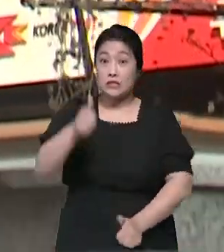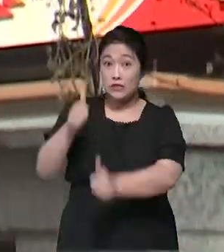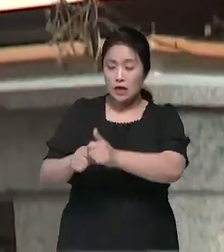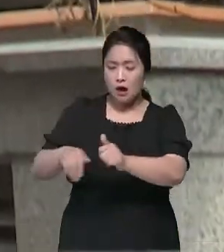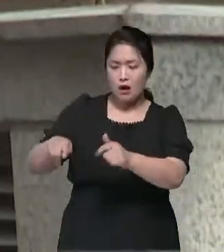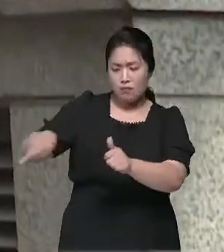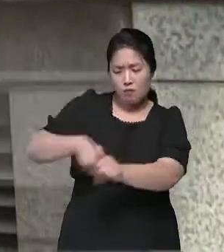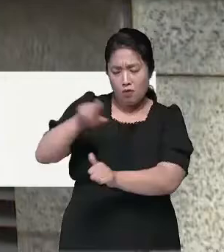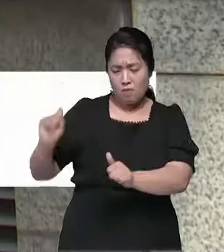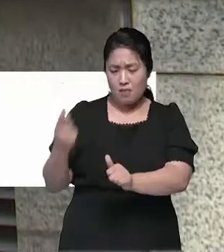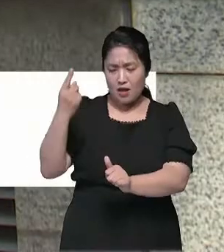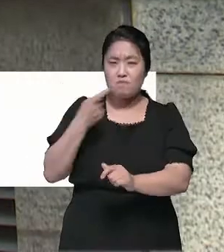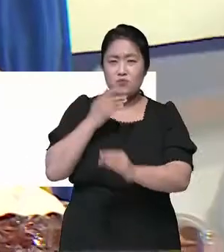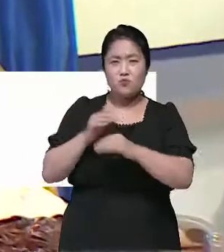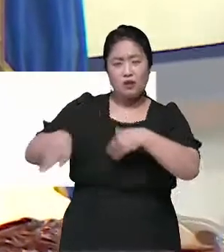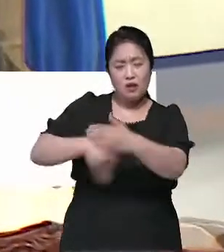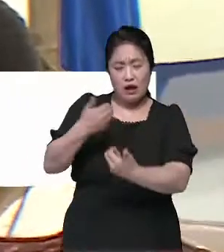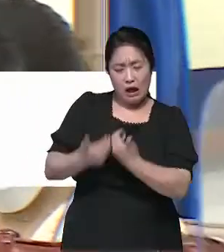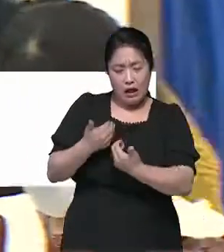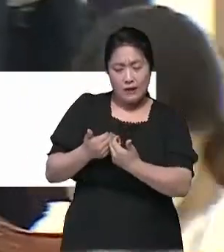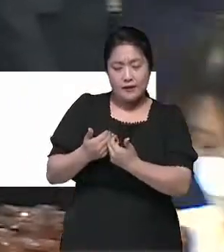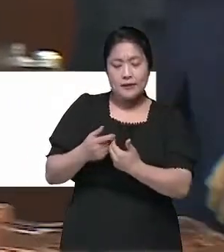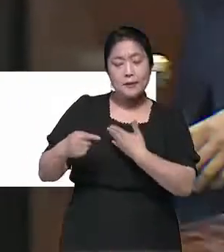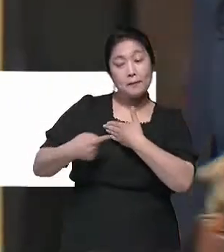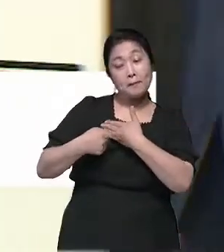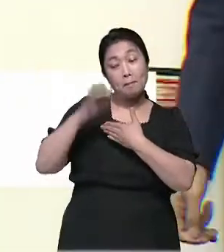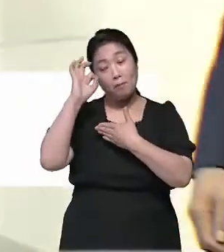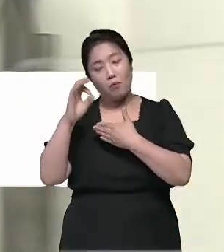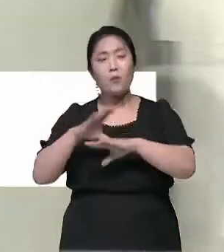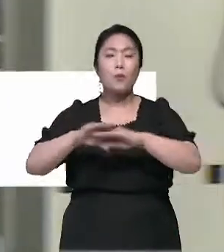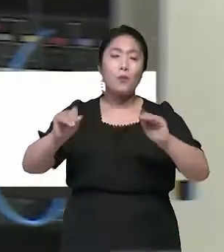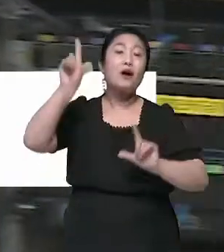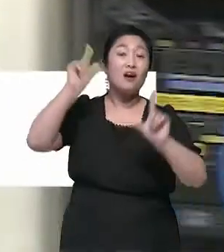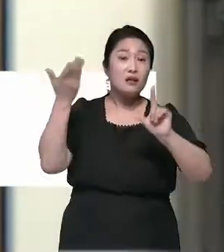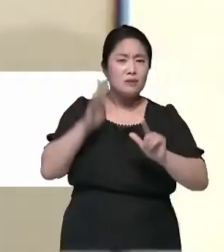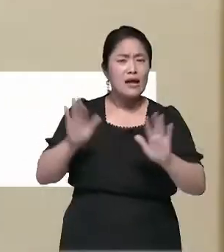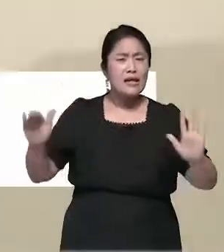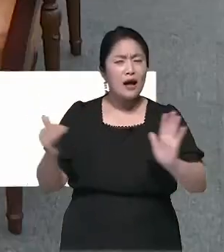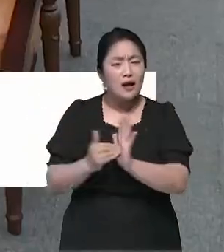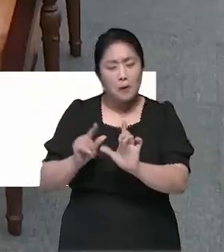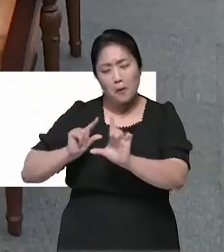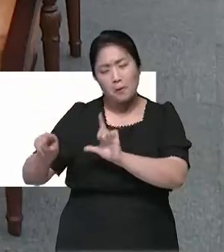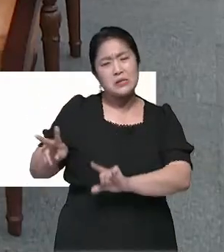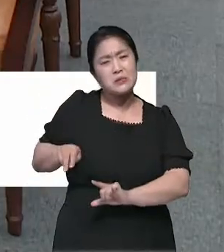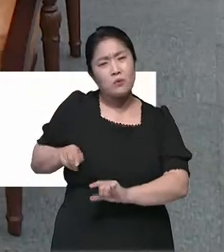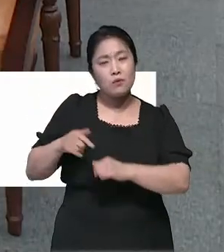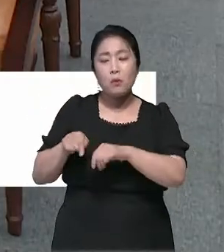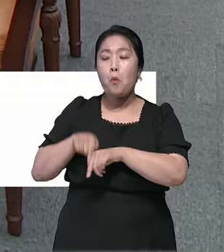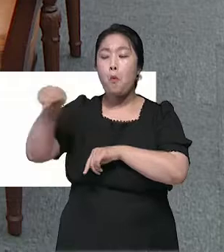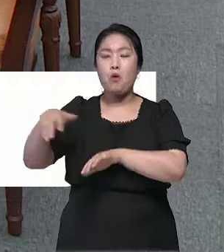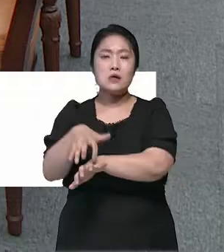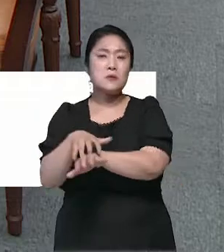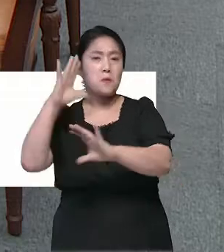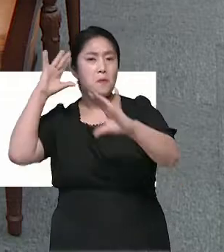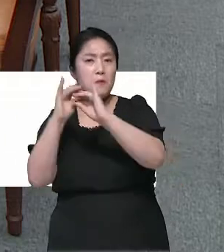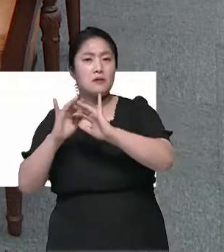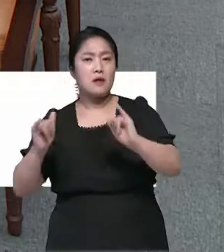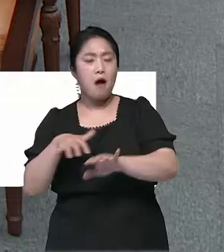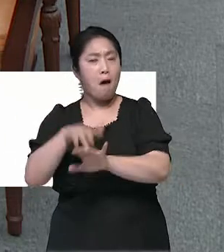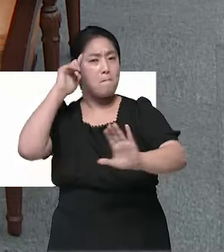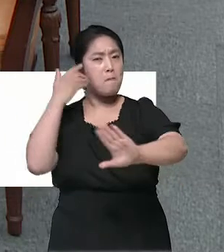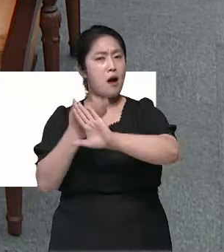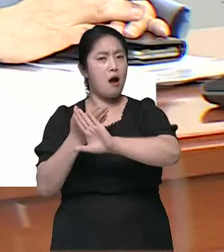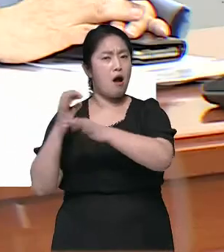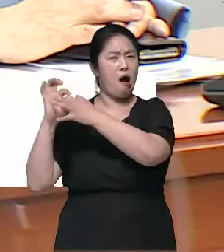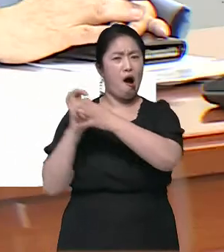경선을 둘러싼 민주당 내 갈등은 일단 봉합되는 모양새지만 여전히 일부 의원과 당 외부 지지 세력들의